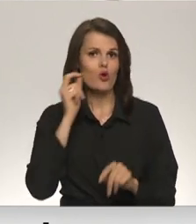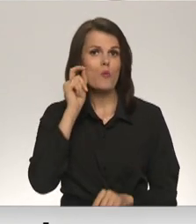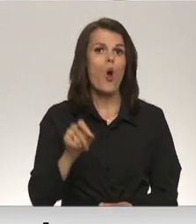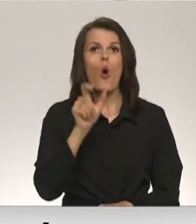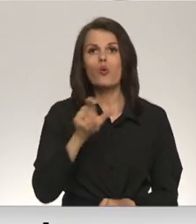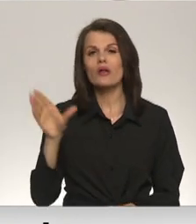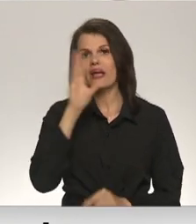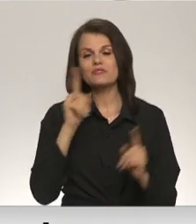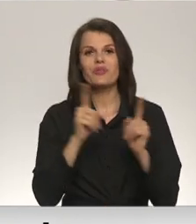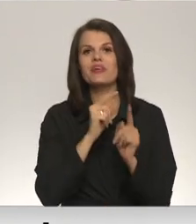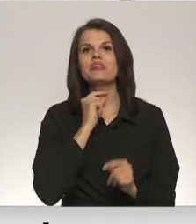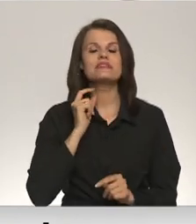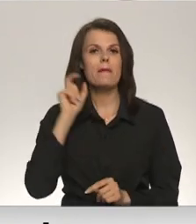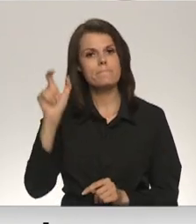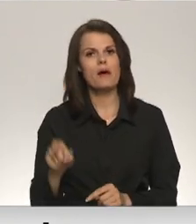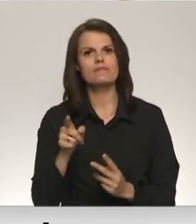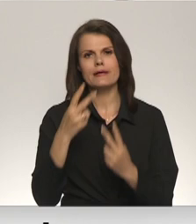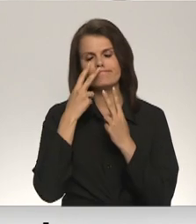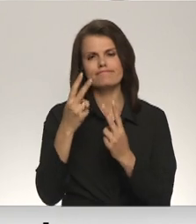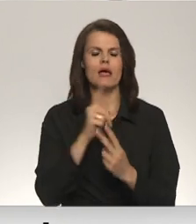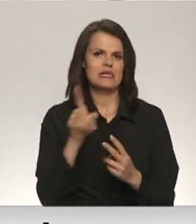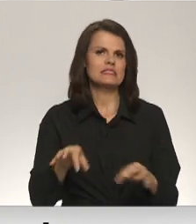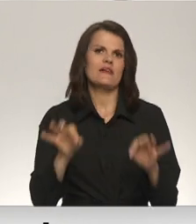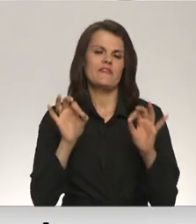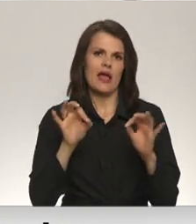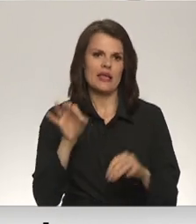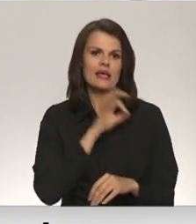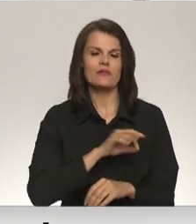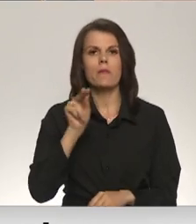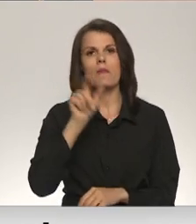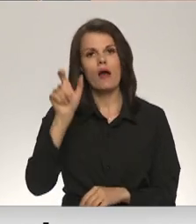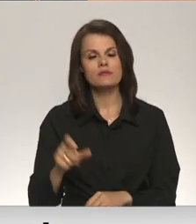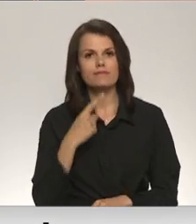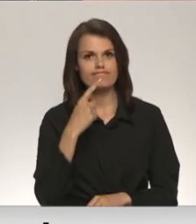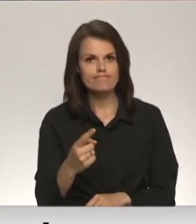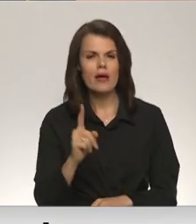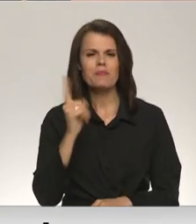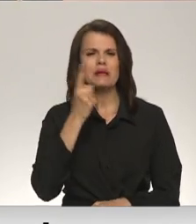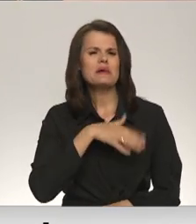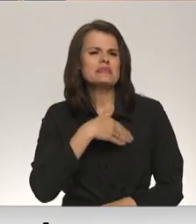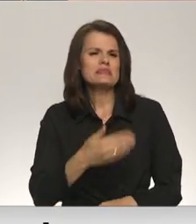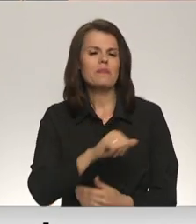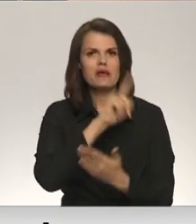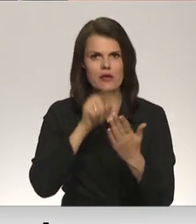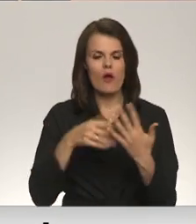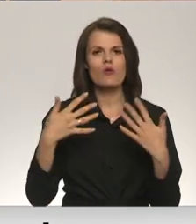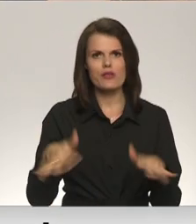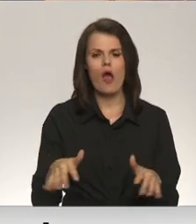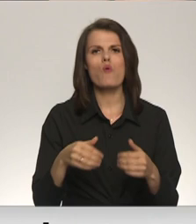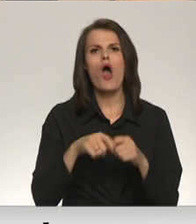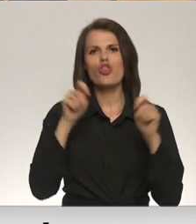ar mācītāju, ko viņi uzskata par ļoti svarīgu iegūmu. Mācītājs atklāja, ka pirmo sāpīgos jautājumus sadzirdēs jau